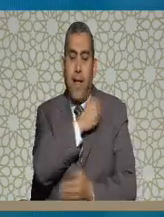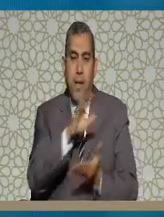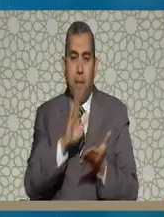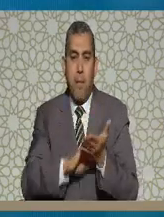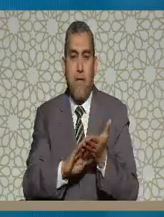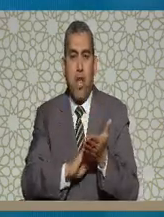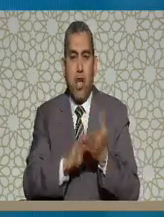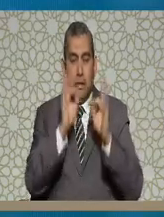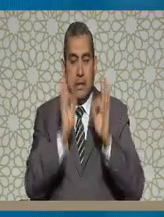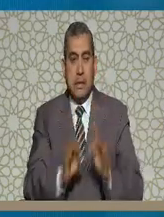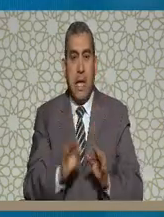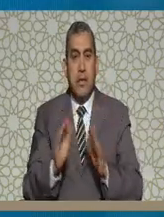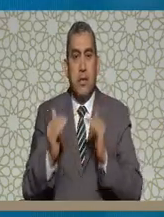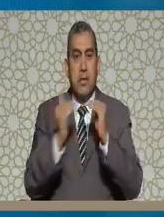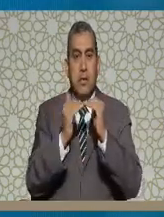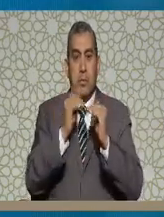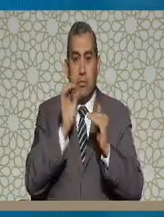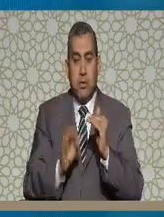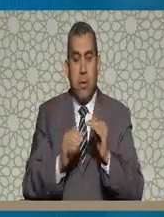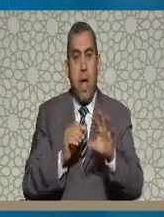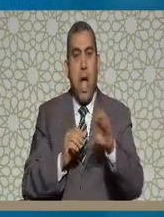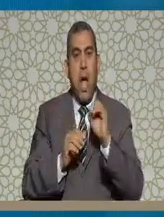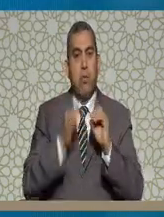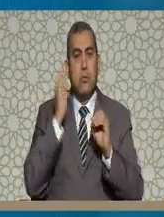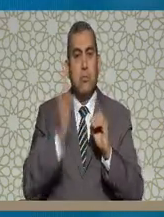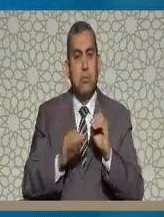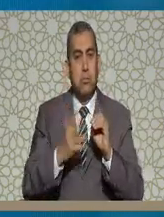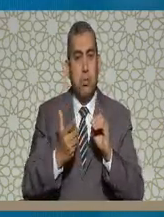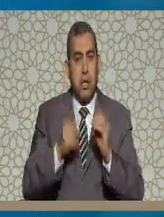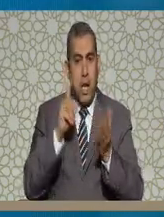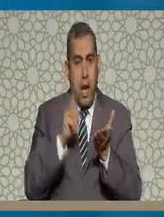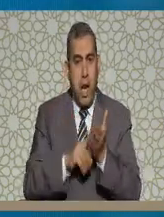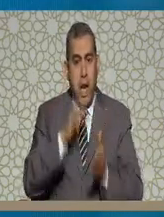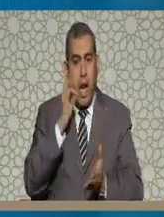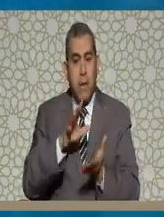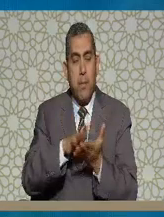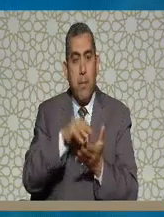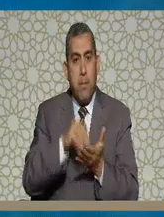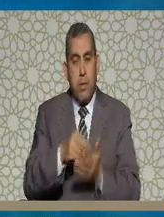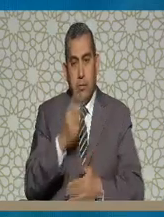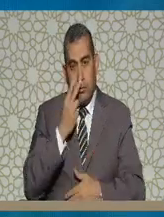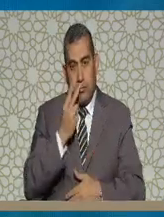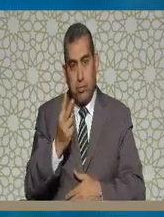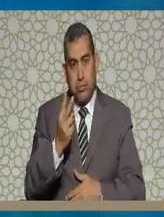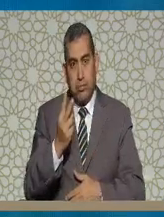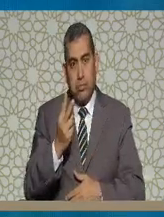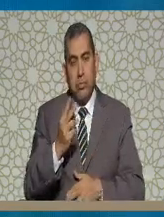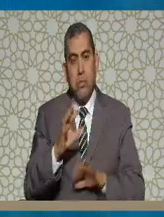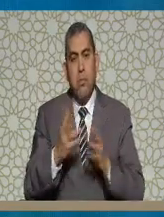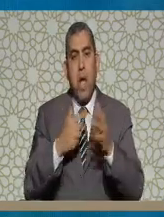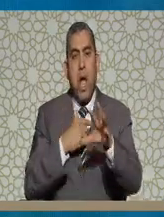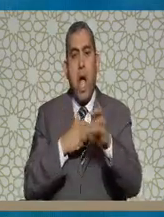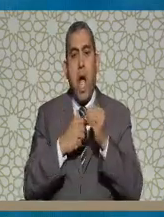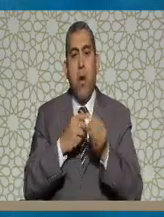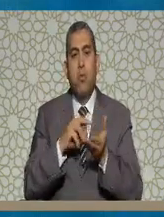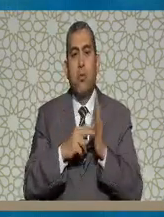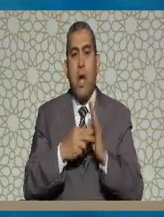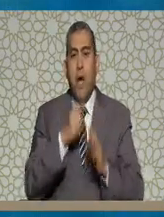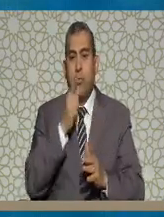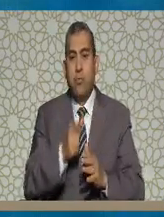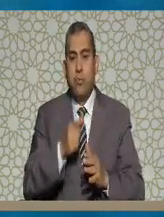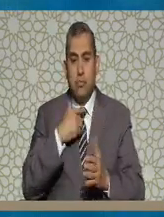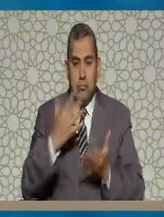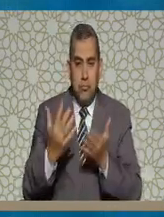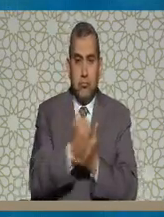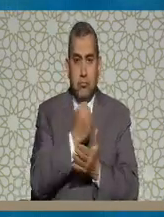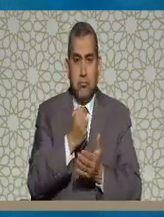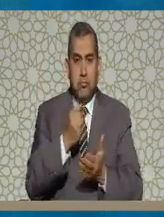نتحقق بده لازم نبدا نبص هو ايه اللي احنا محتاجينه وده اللي يحققه